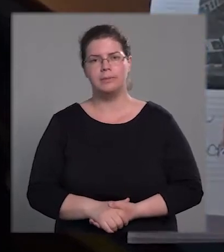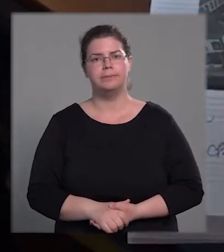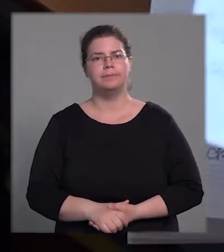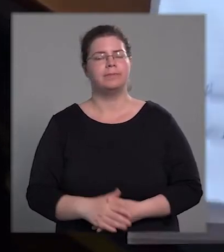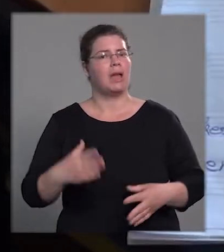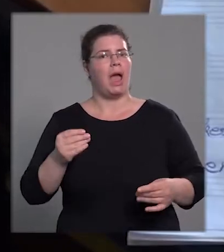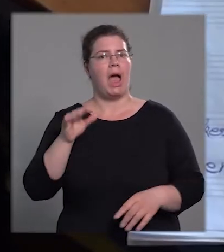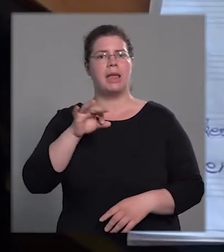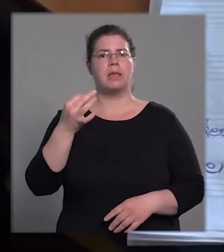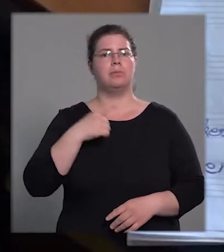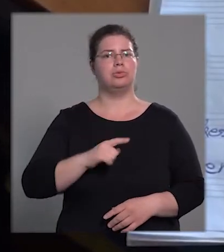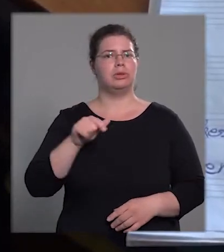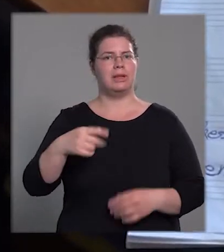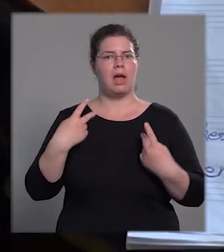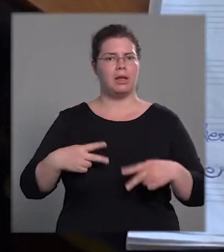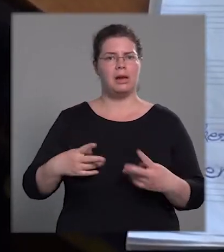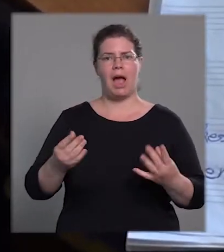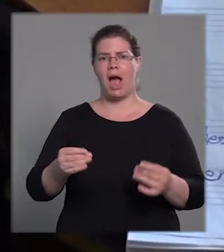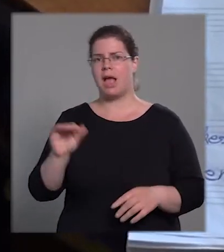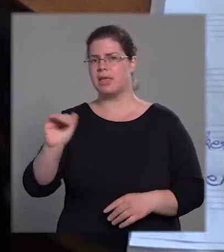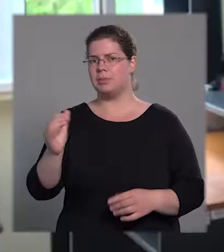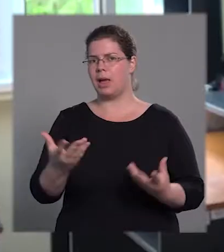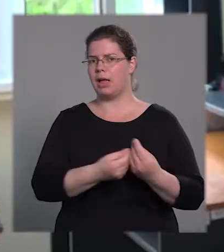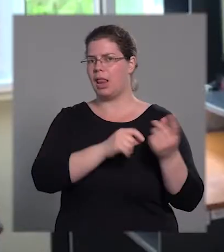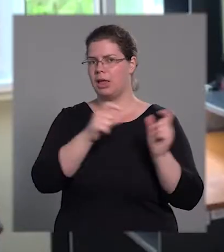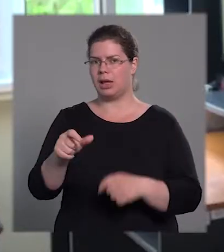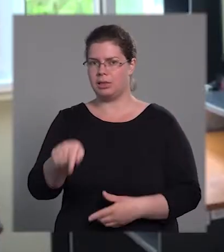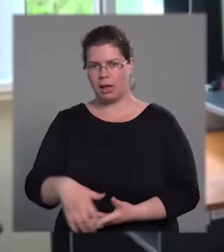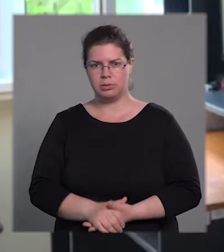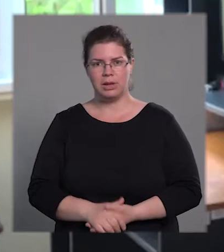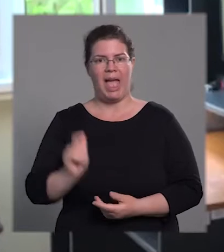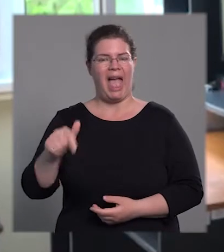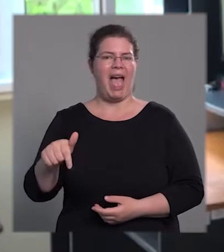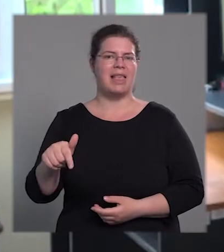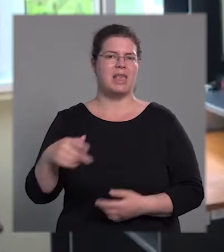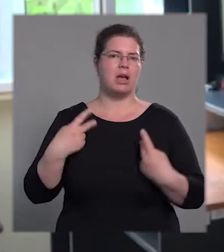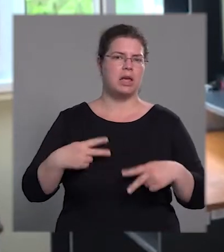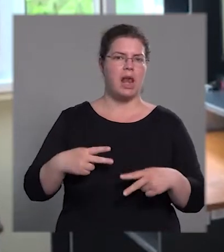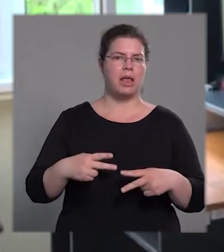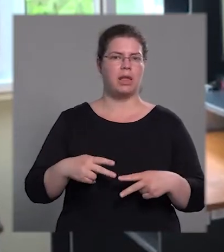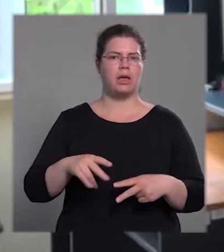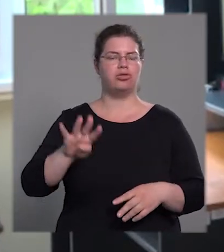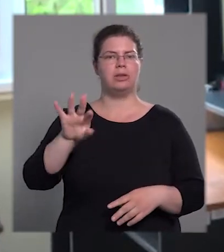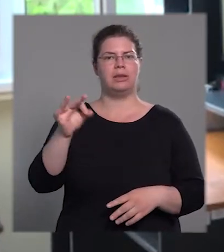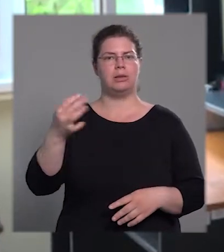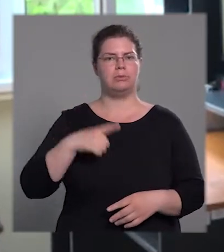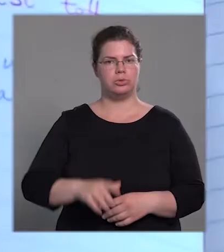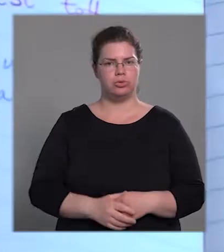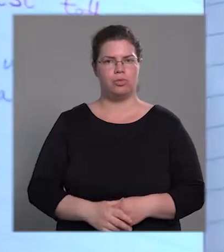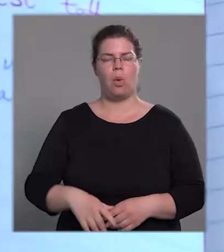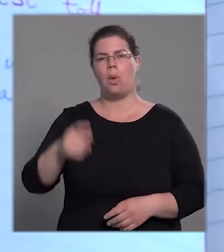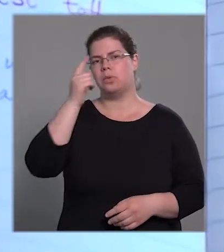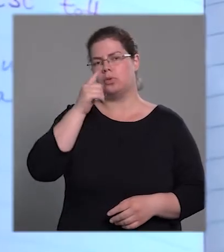Hány napos volt ez a kirándulás, hány gyermekkel érkeztek oda? Ez a kirándulás 4 napos volt,